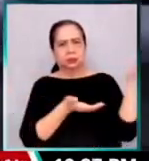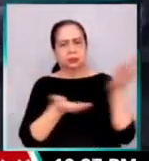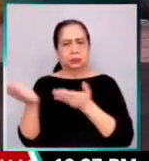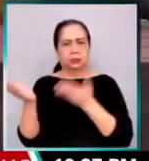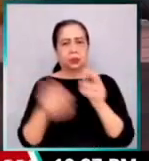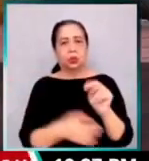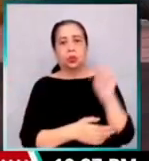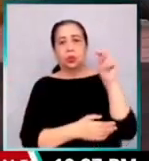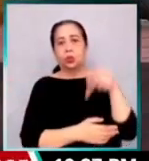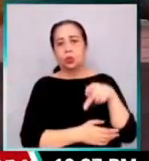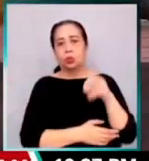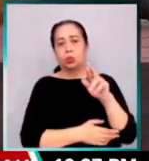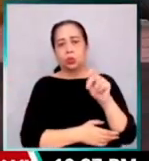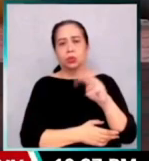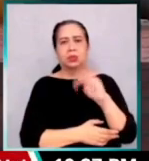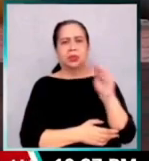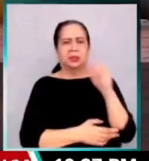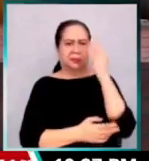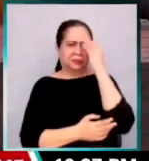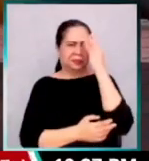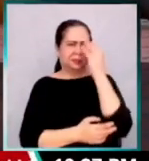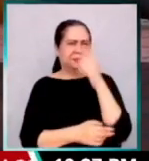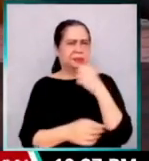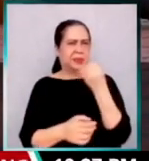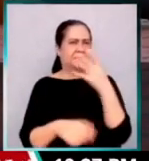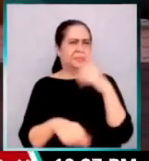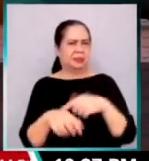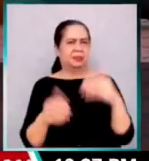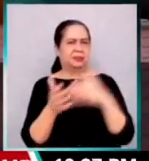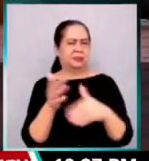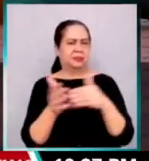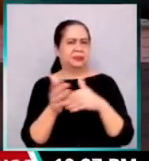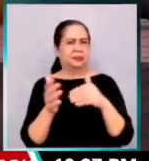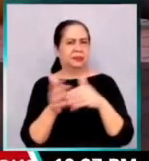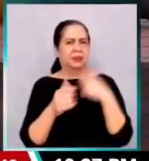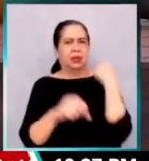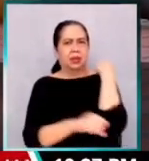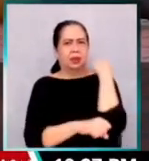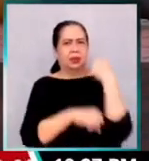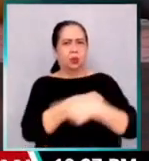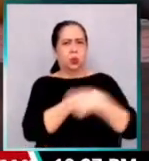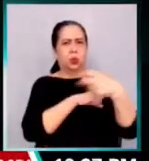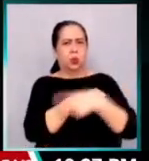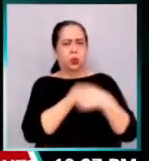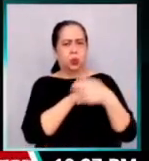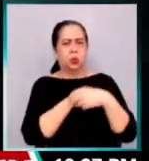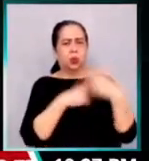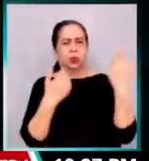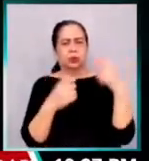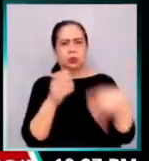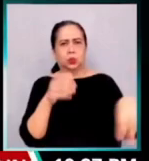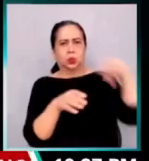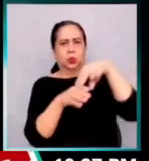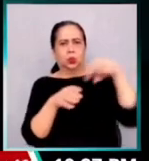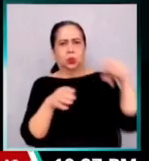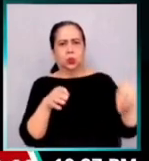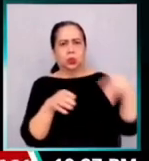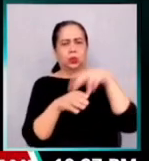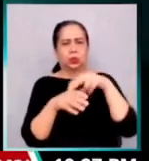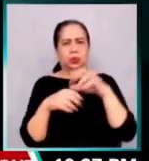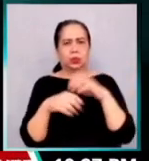Maynila, hindi na raw niya mabilang ang mga pagkakataon na nanakawan sila ng jumper boys. Kinukuha ang mga bakal at iba